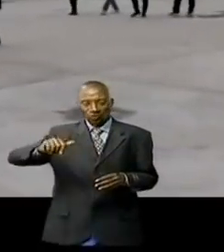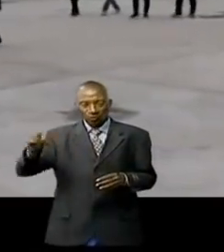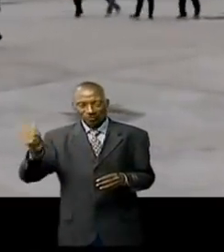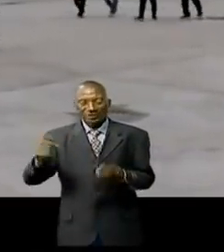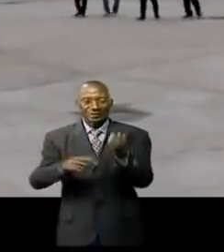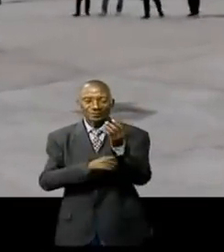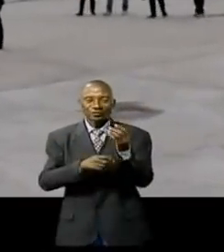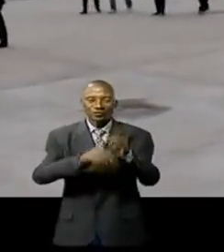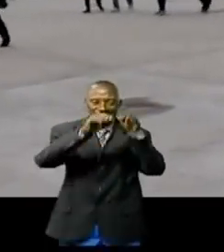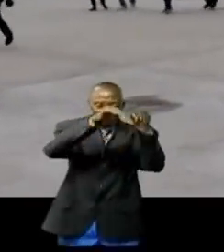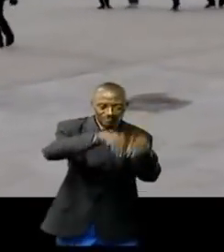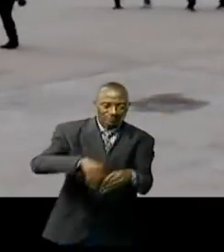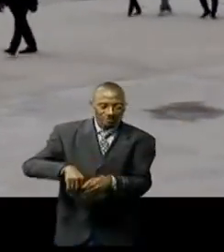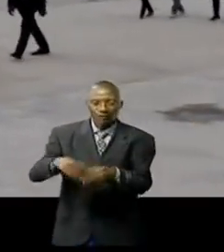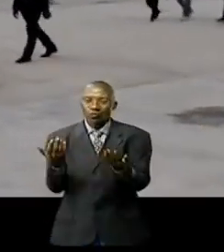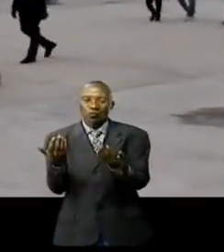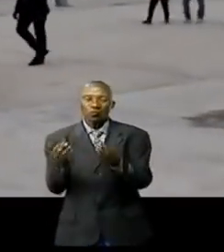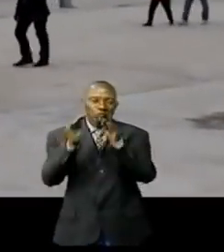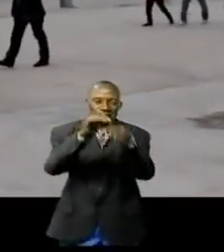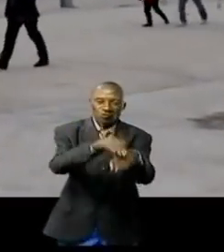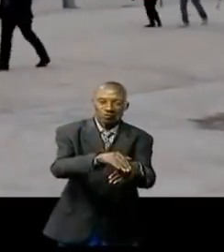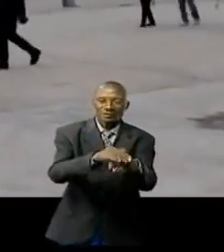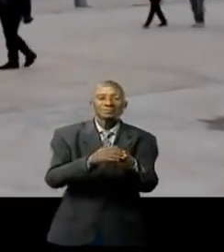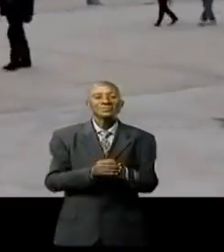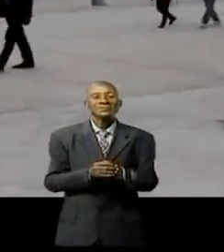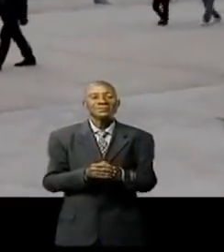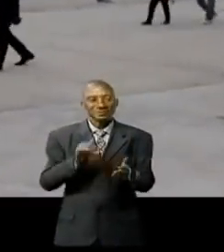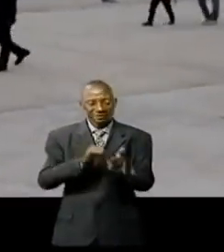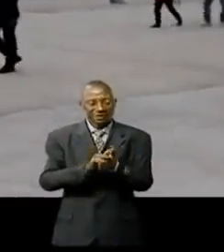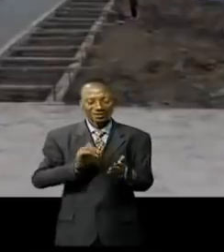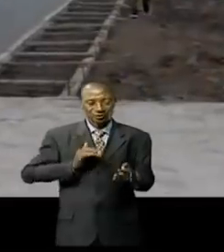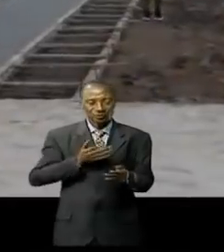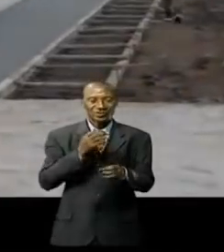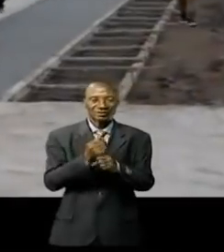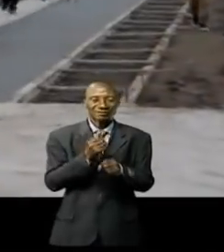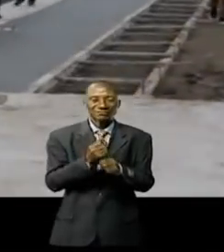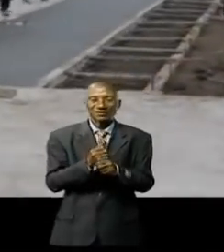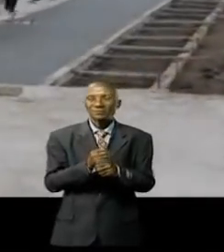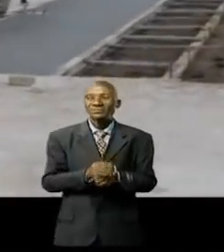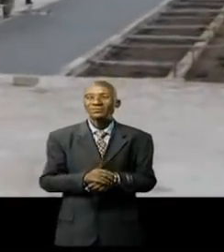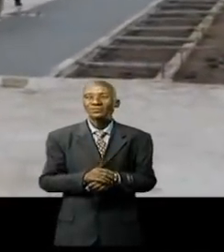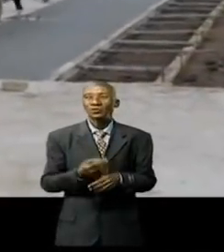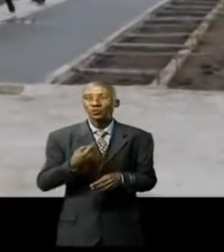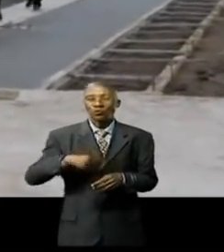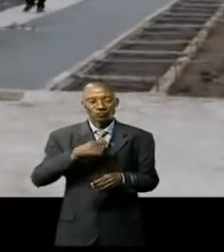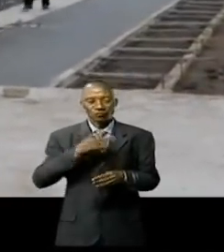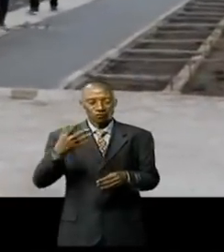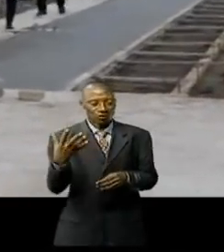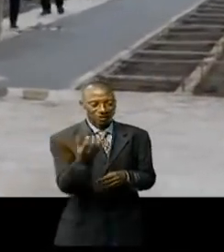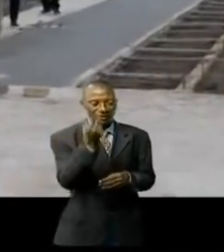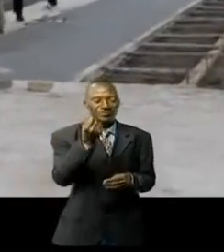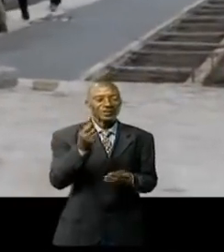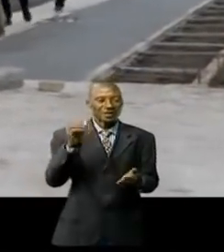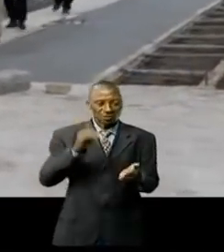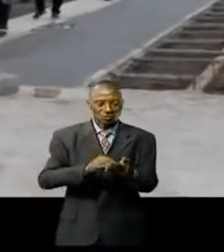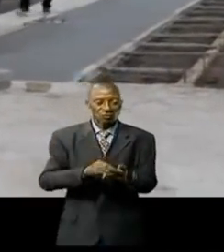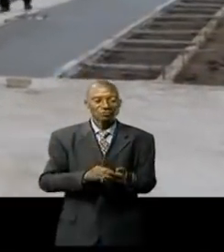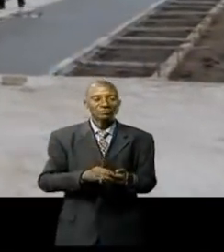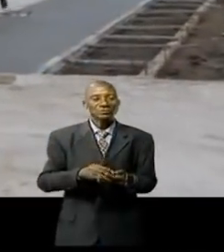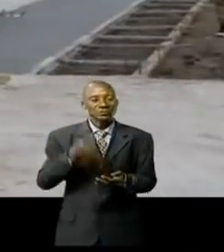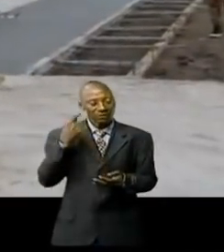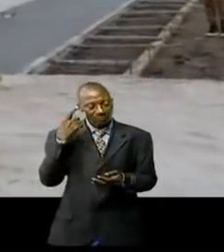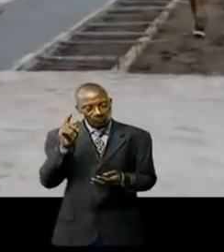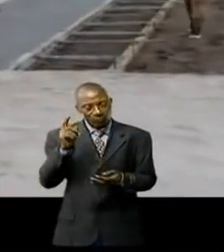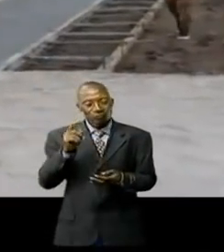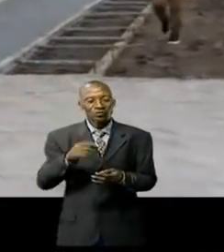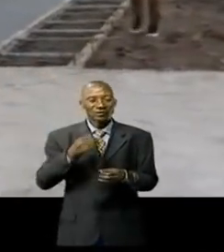ici jusqu'à 27 parcelles morcelées lorsque nous sommes arrivés ici, directeur à l'accès. Et